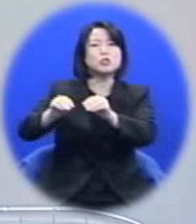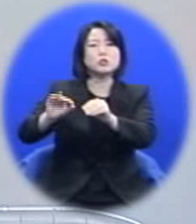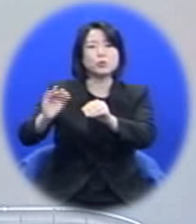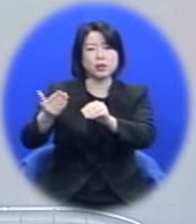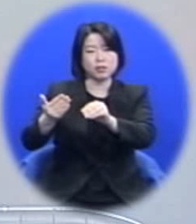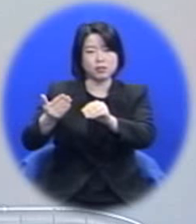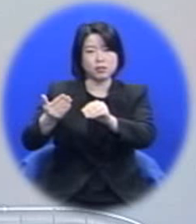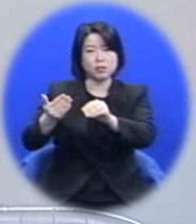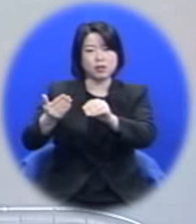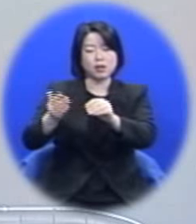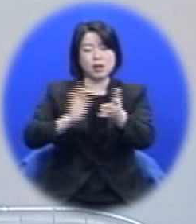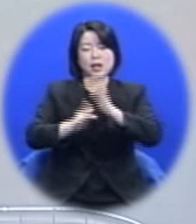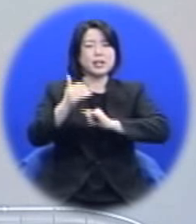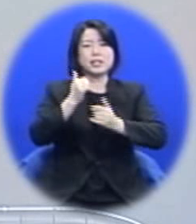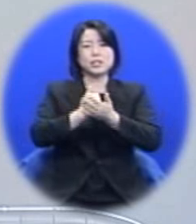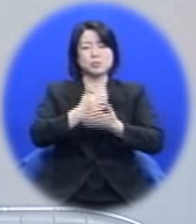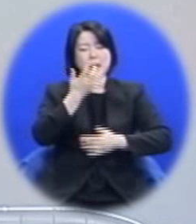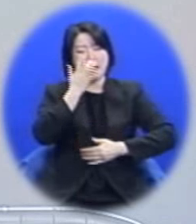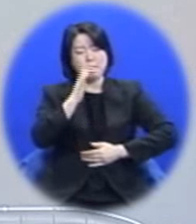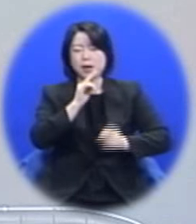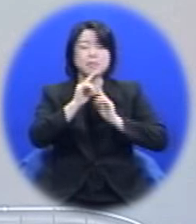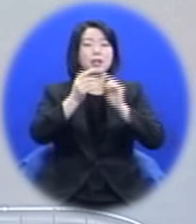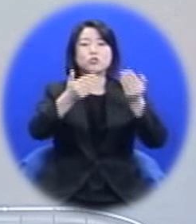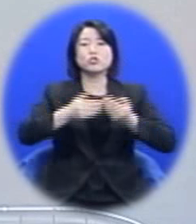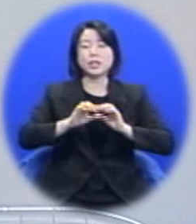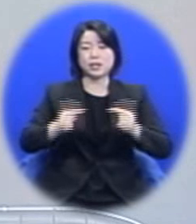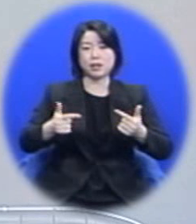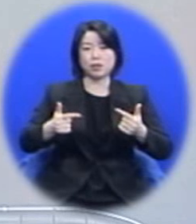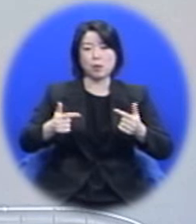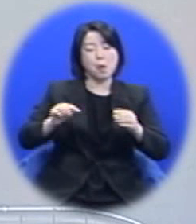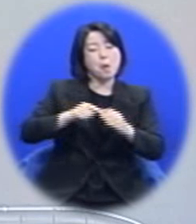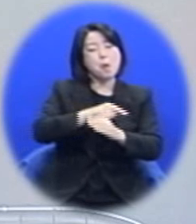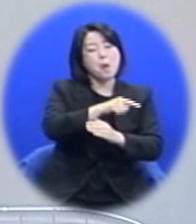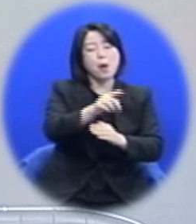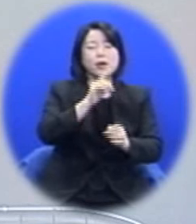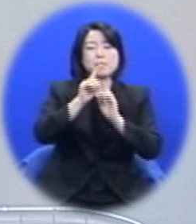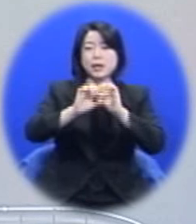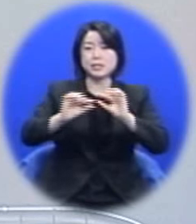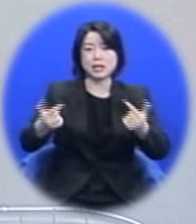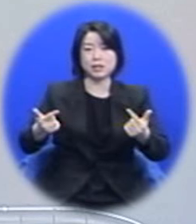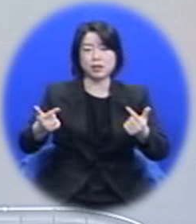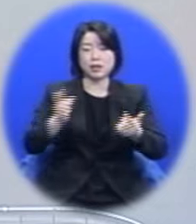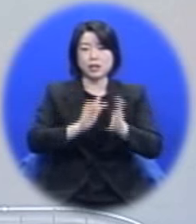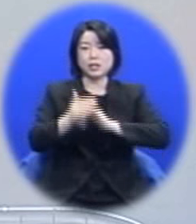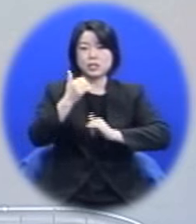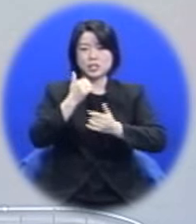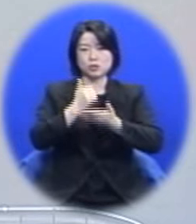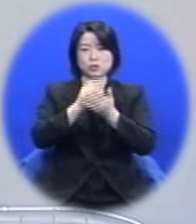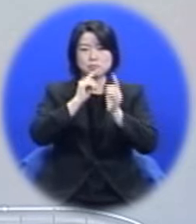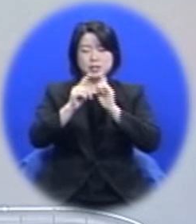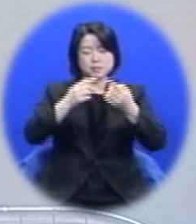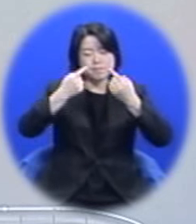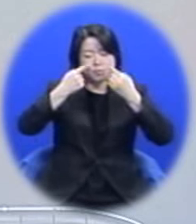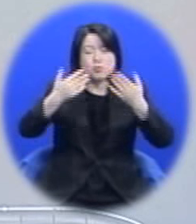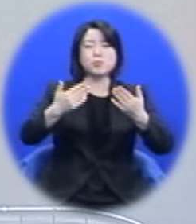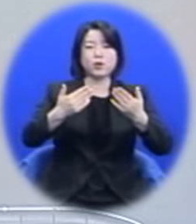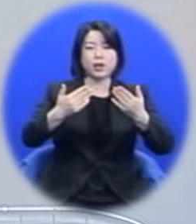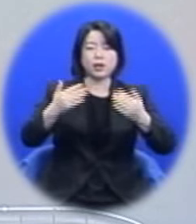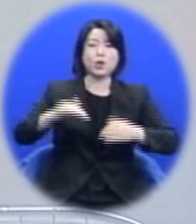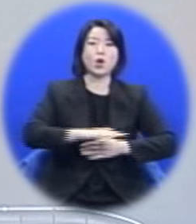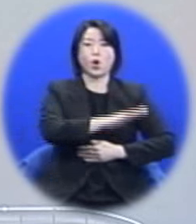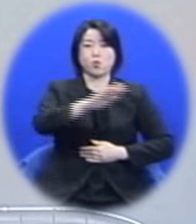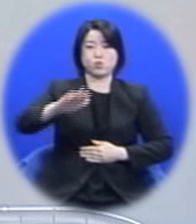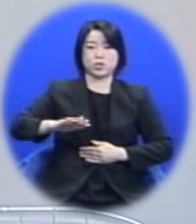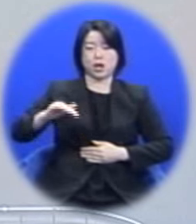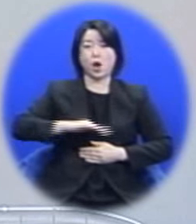예수님은 애매하게 말씀 안 하셨고 돌려가면서도 안 하셨어요. 예수님 말씀은 분명해요. 우리가